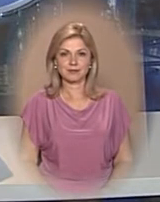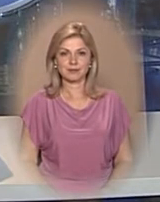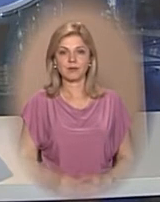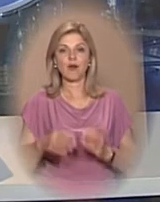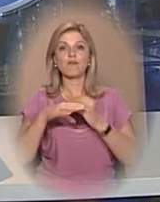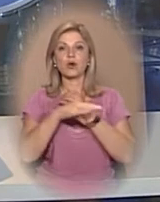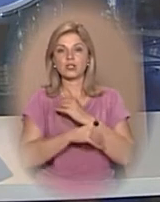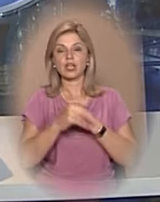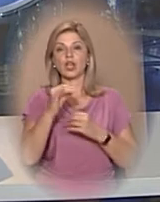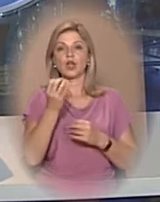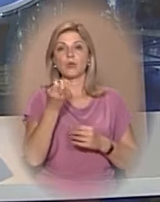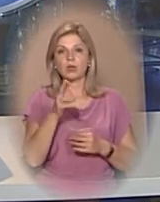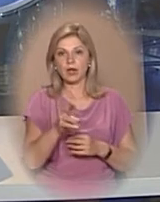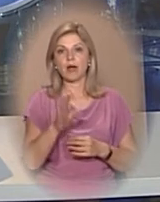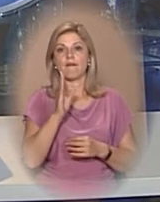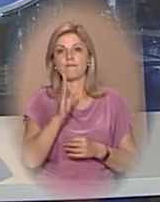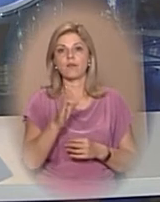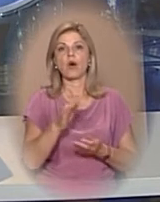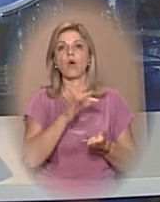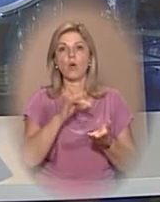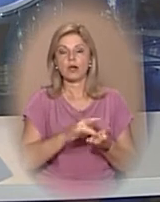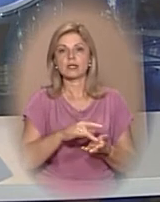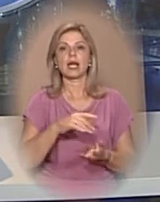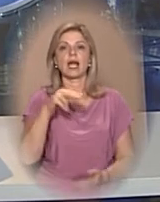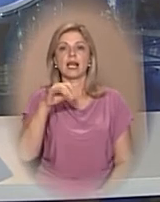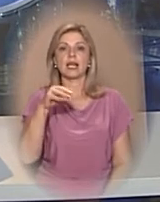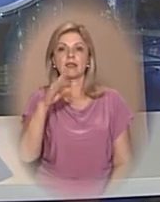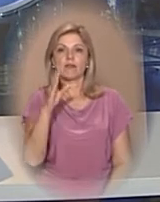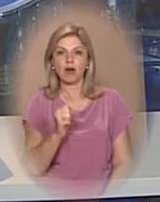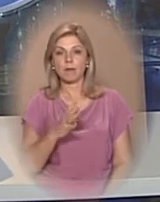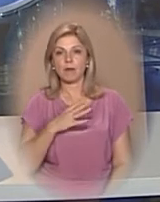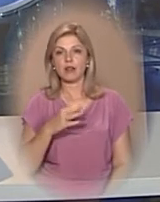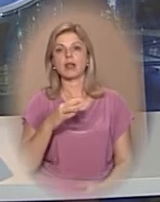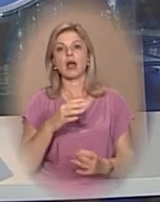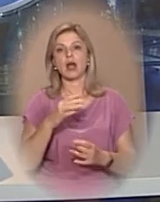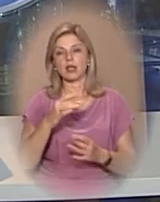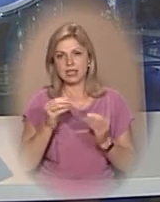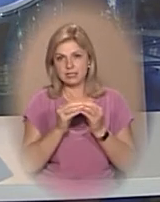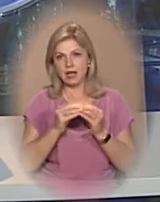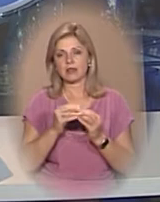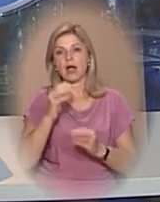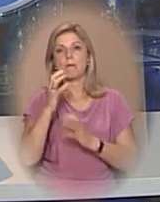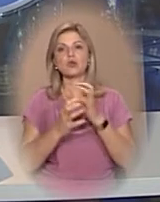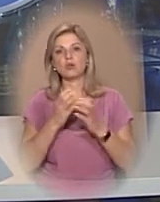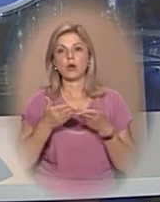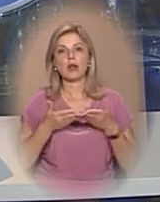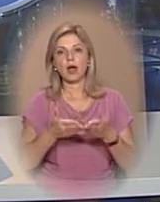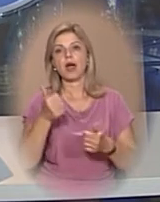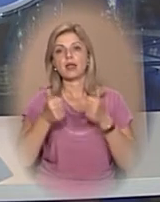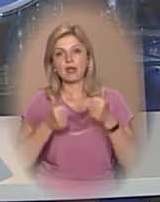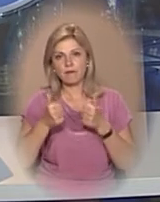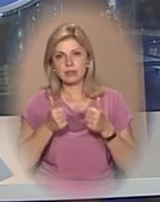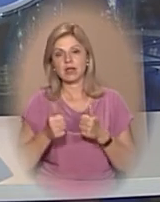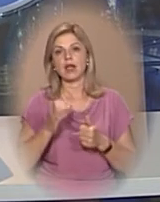Наприкінці червня в литовському місті Тракай відбулася 50-та ювілейна європейська міжнародна регата «Янтарні весла»